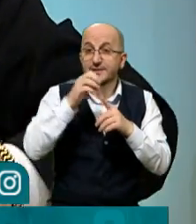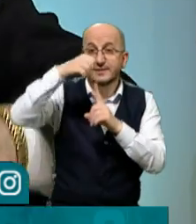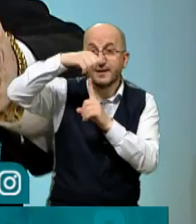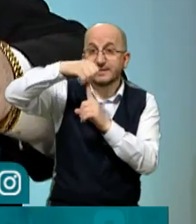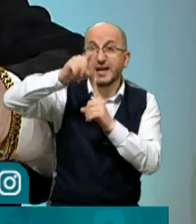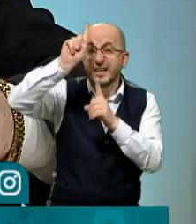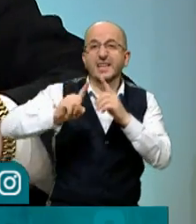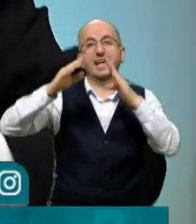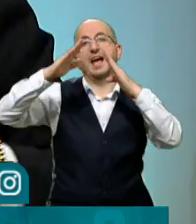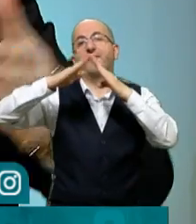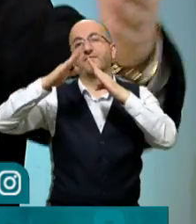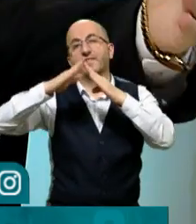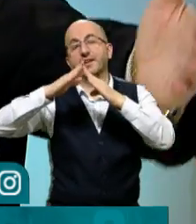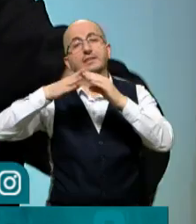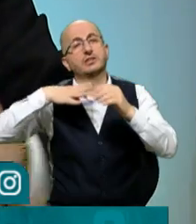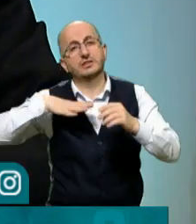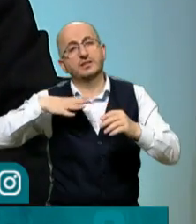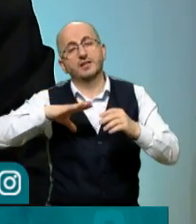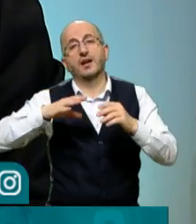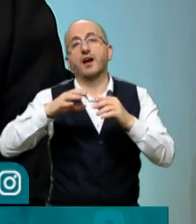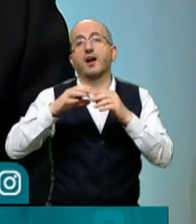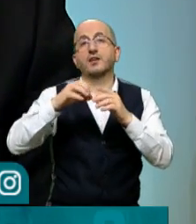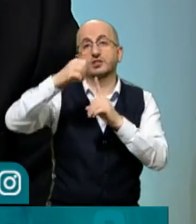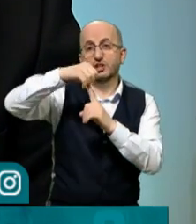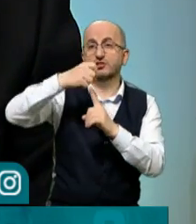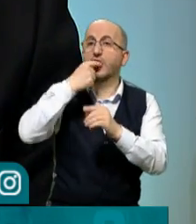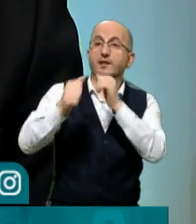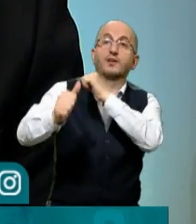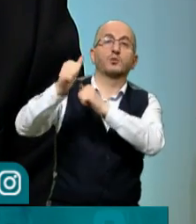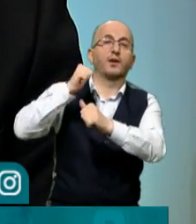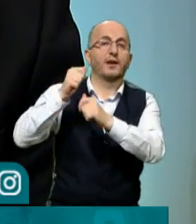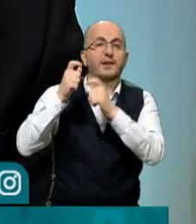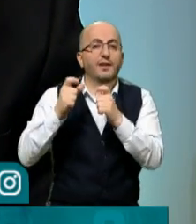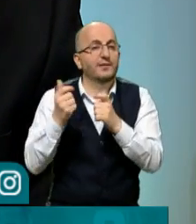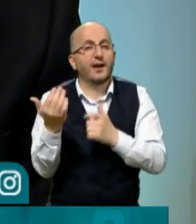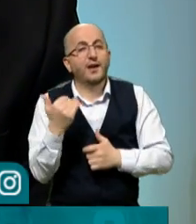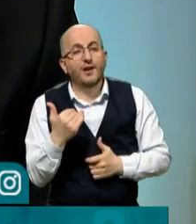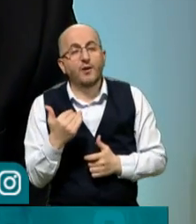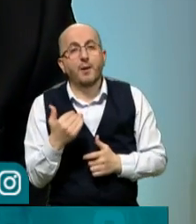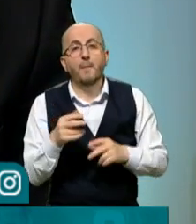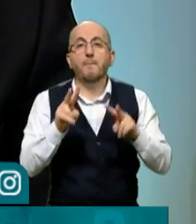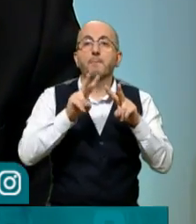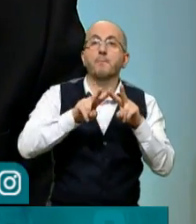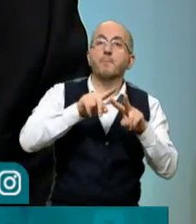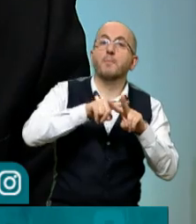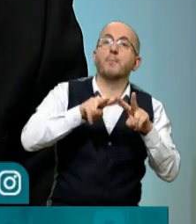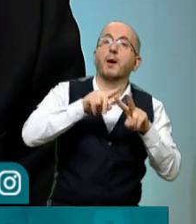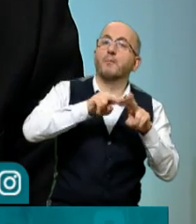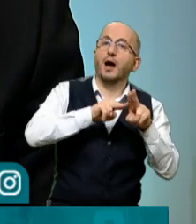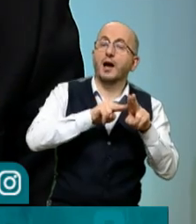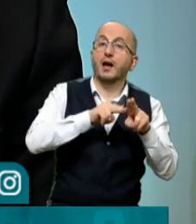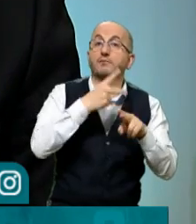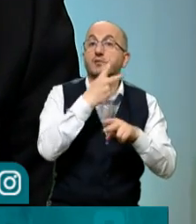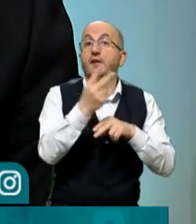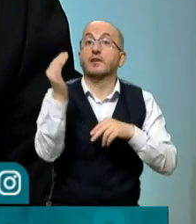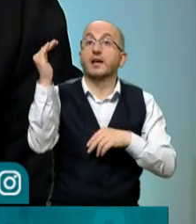Nevşehir'in ilk evlerine, isterse Nevşehir'den Ankara'ya gelirken ne taraftan geliyor diyelim ki Mamak tarafından, Mamak tarafına gelir gelmez